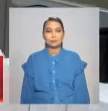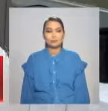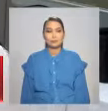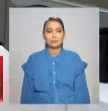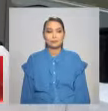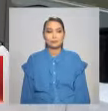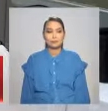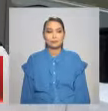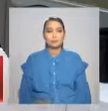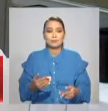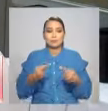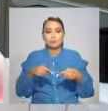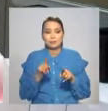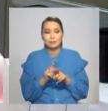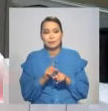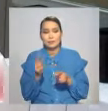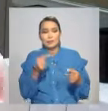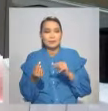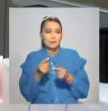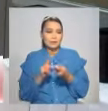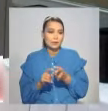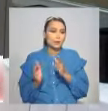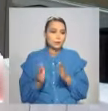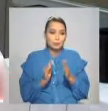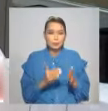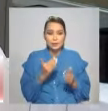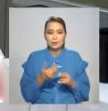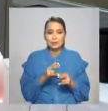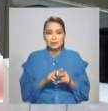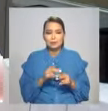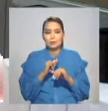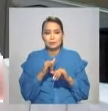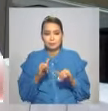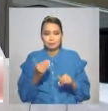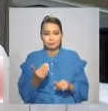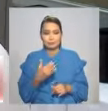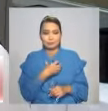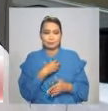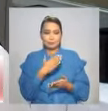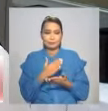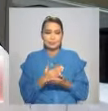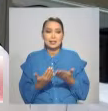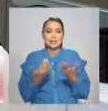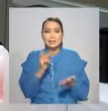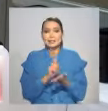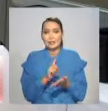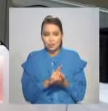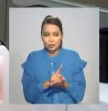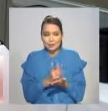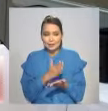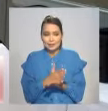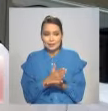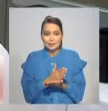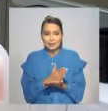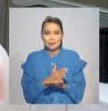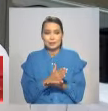Есть опережающие задачи, например, связанные с регулированием и вообще как бы стратегией развития искусственного интеллекта. И есть задачи, которые